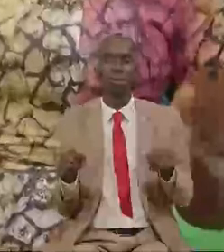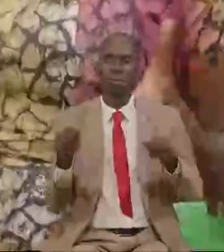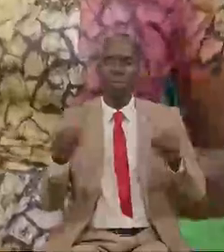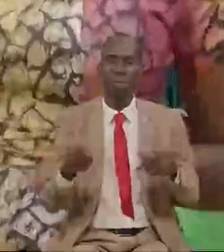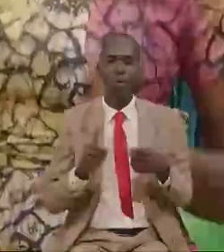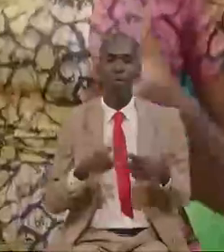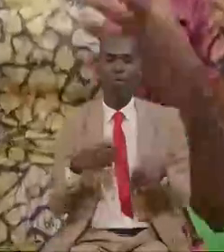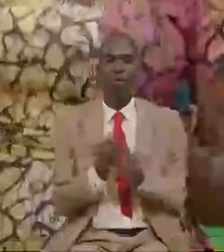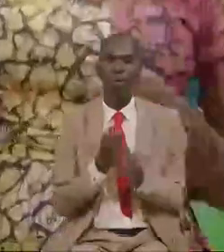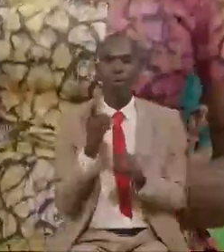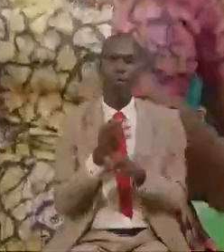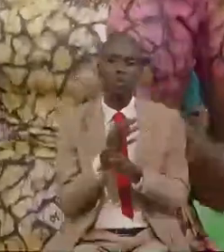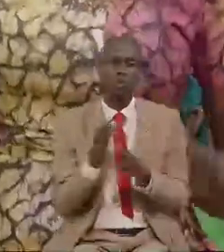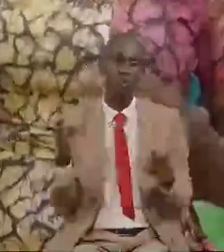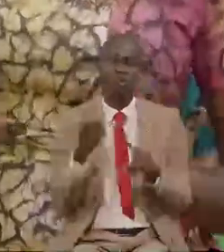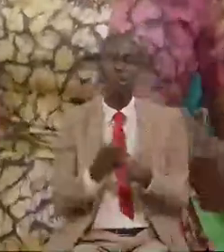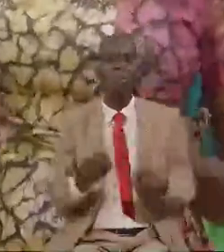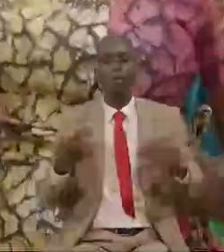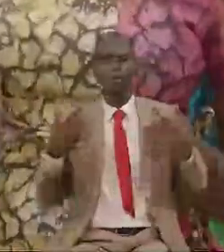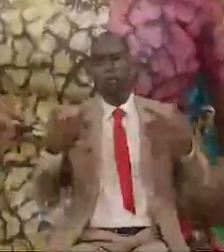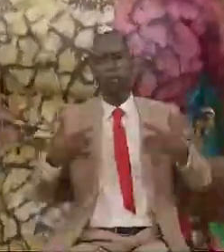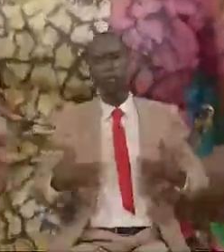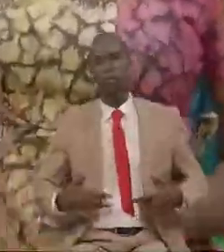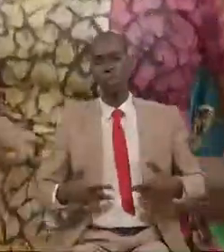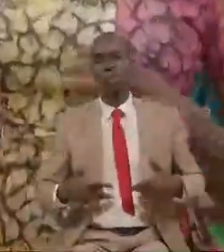de te libérer de l'anxiété,